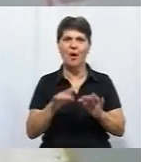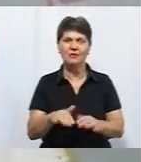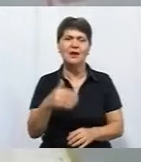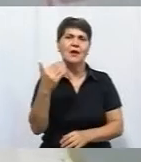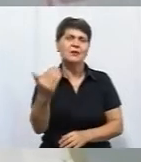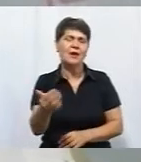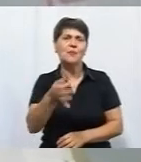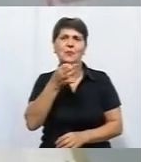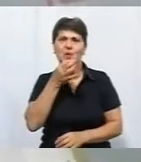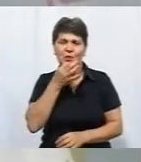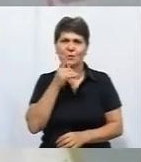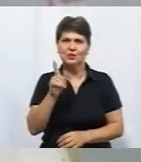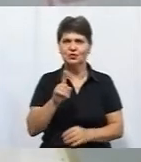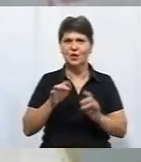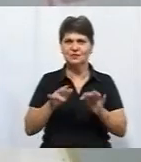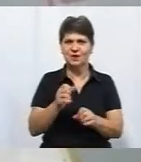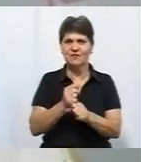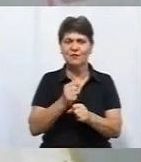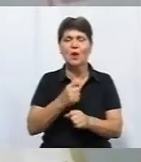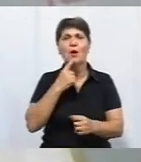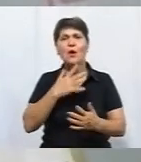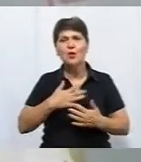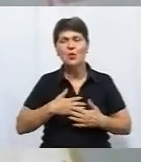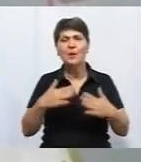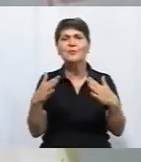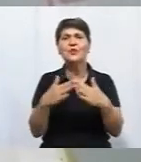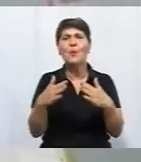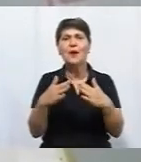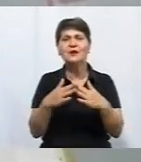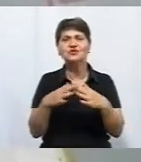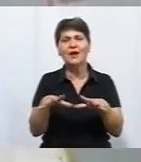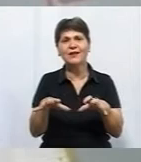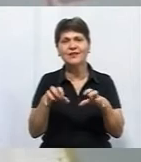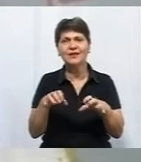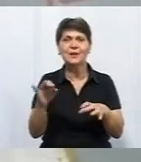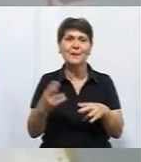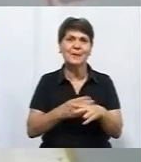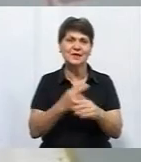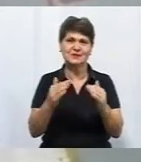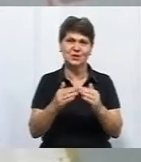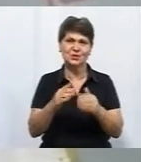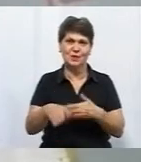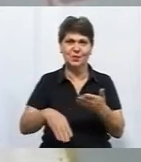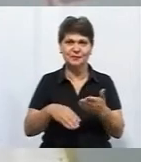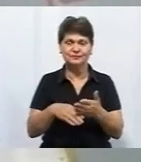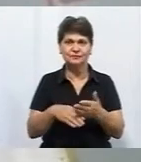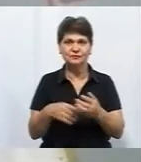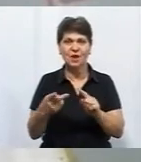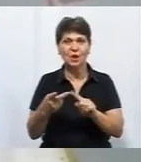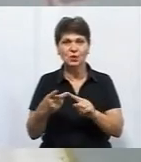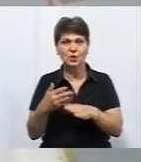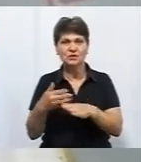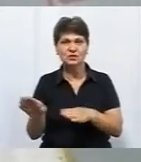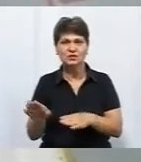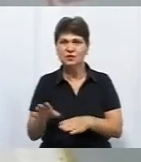хороші справи, ми любимо домашніх тварин, відповідно, безпритульних тварин, допомагаємо їх. Інша частина поділилась на ту, яка була